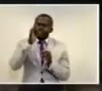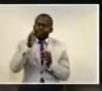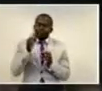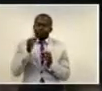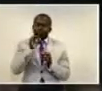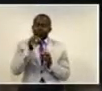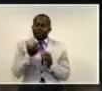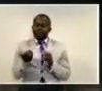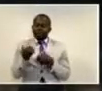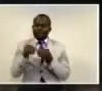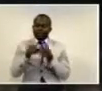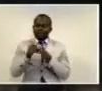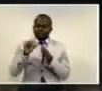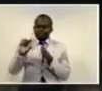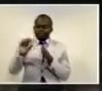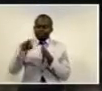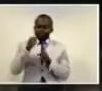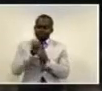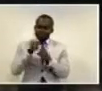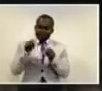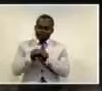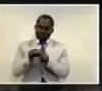abana batoya bakwiye kuba bakora imirimo nk'iyo